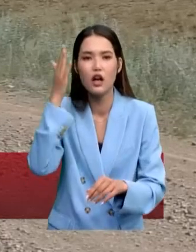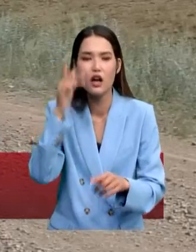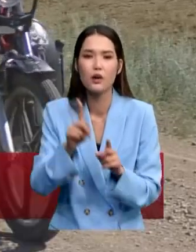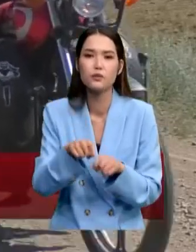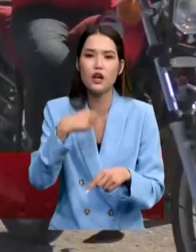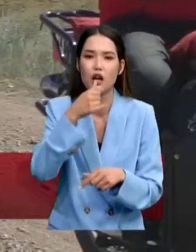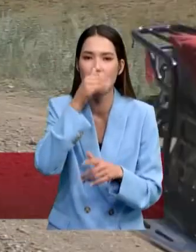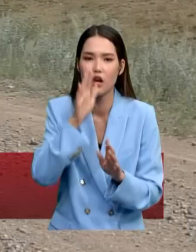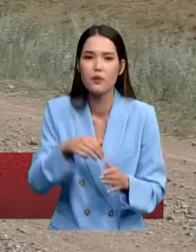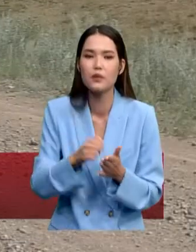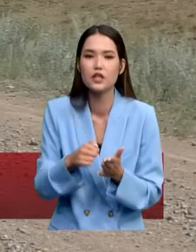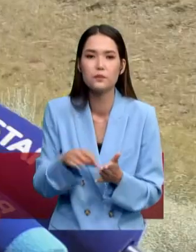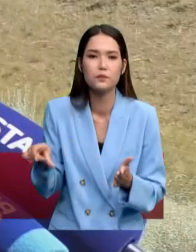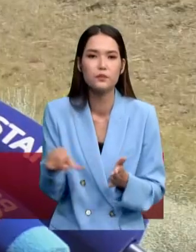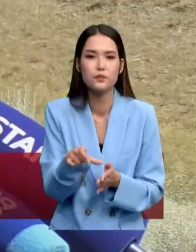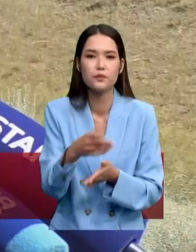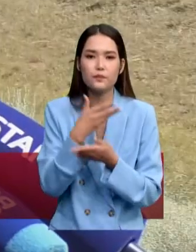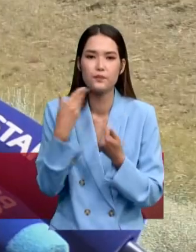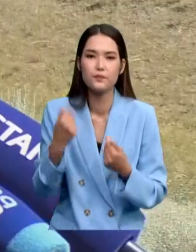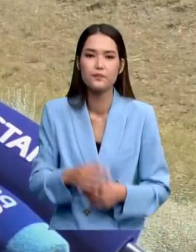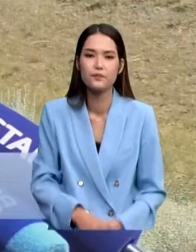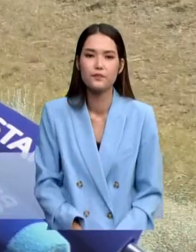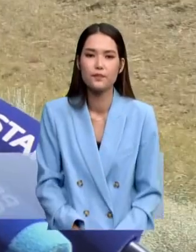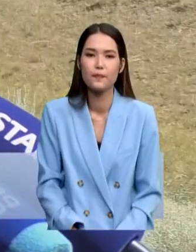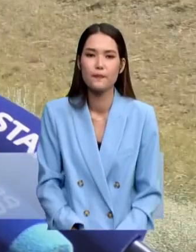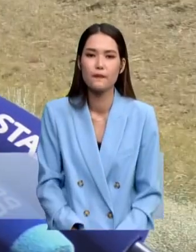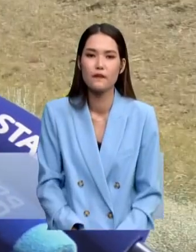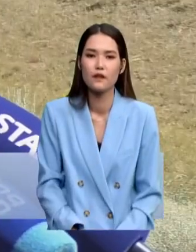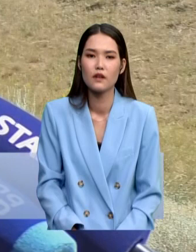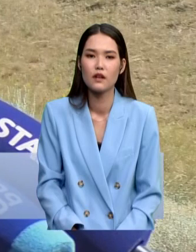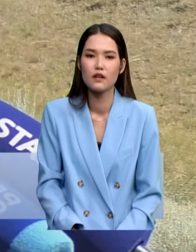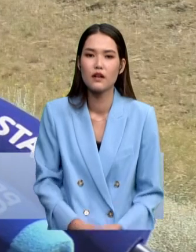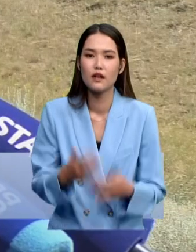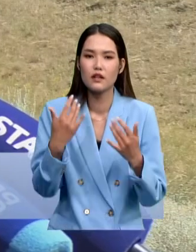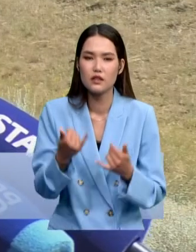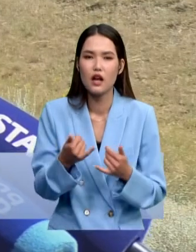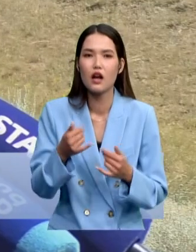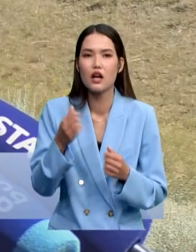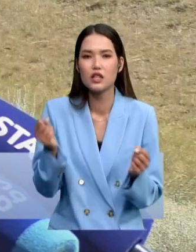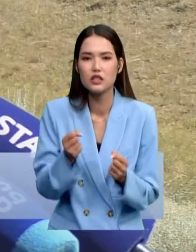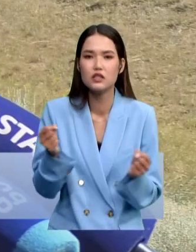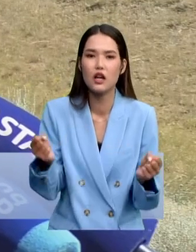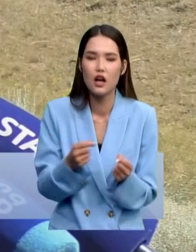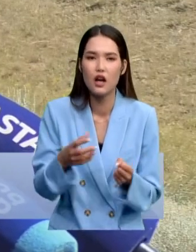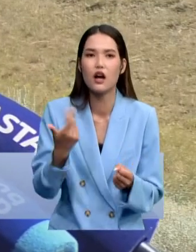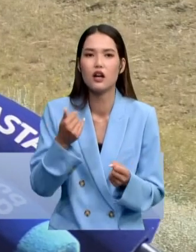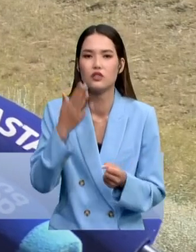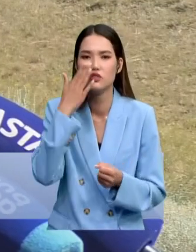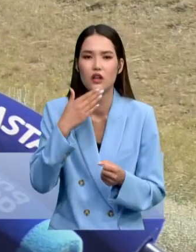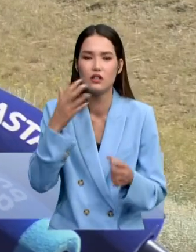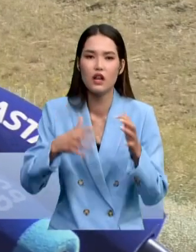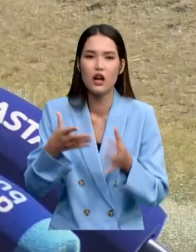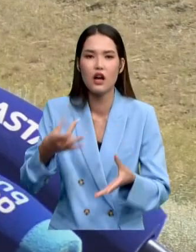салмайды. Өйткені жолда жоқ. Қыста қар жауса қар басып қалады. Жазда жаңбыр жауғанда батпақ боп